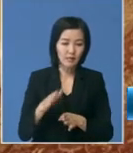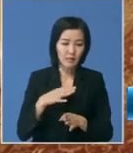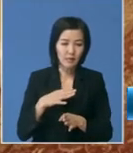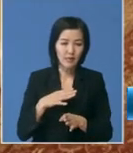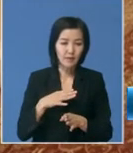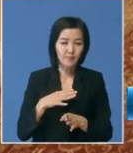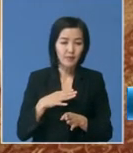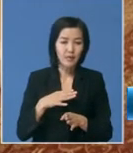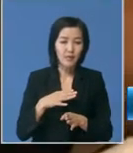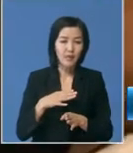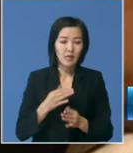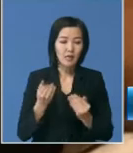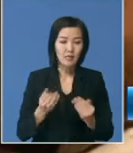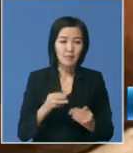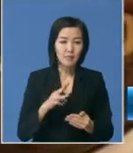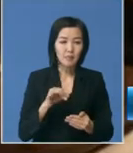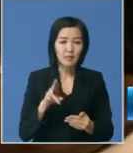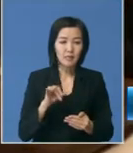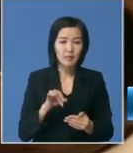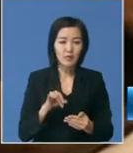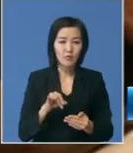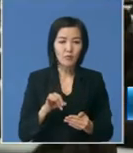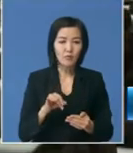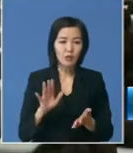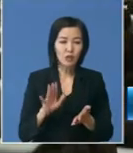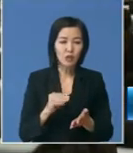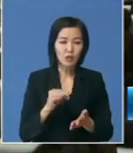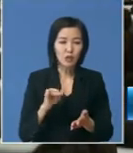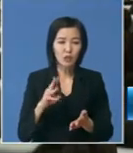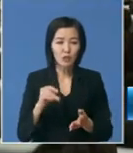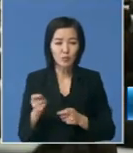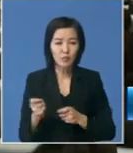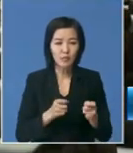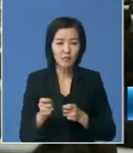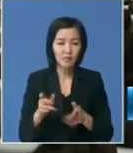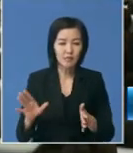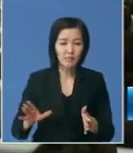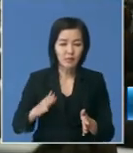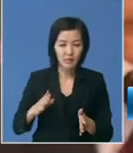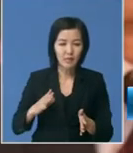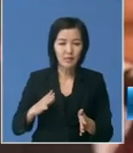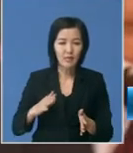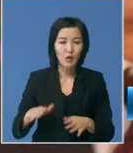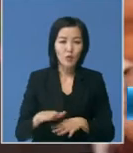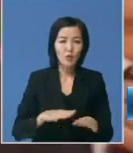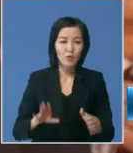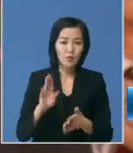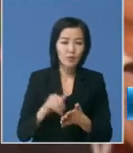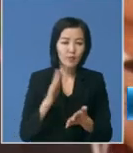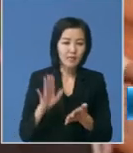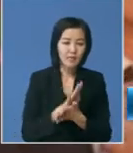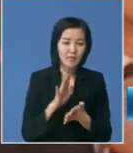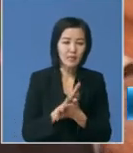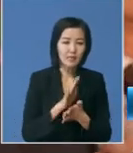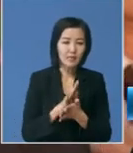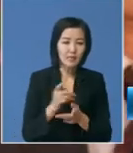Кәсіби іскер маман Медиахолдинг Жетісу ақпарат акционерлік қоғамының басқармасын басқарды. Соңғы жылдары өңір дегі бас газеттің тізгінін